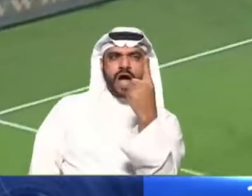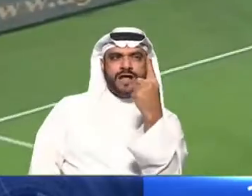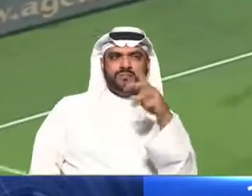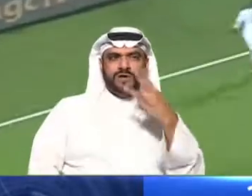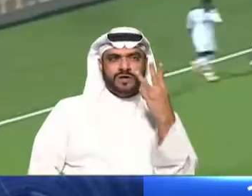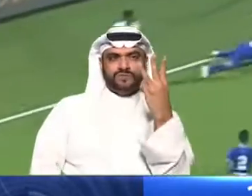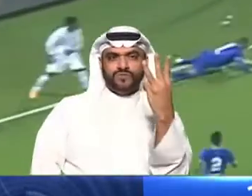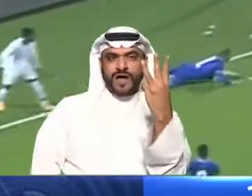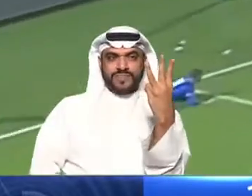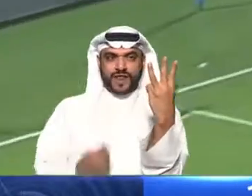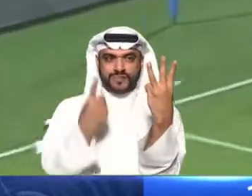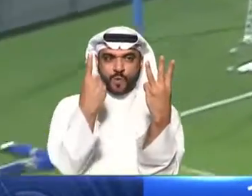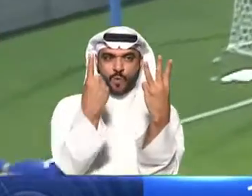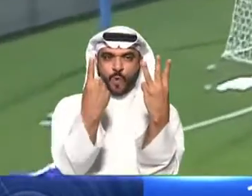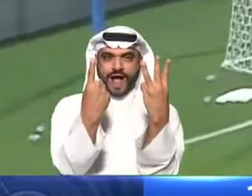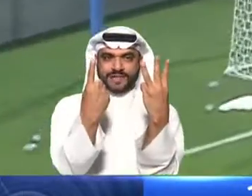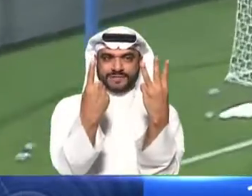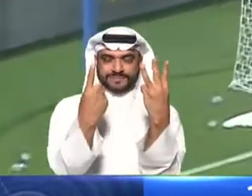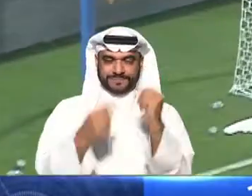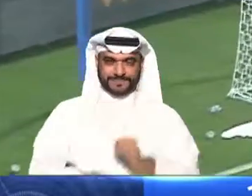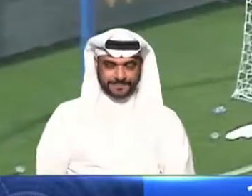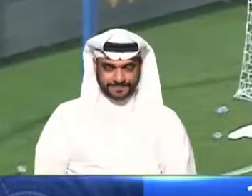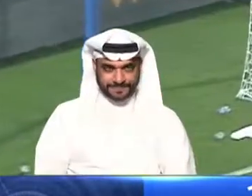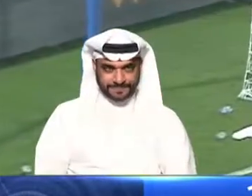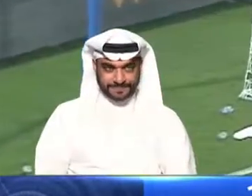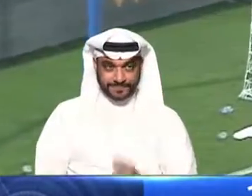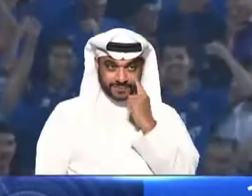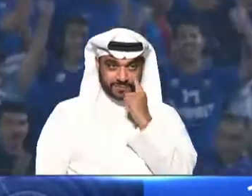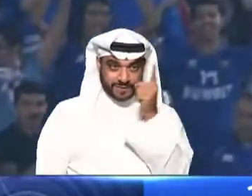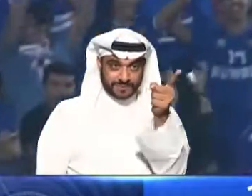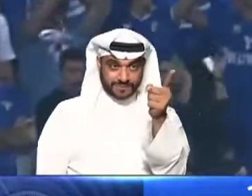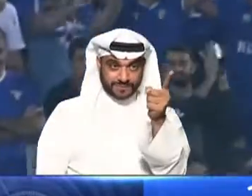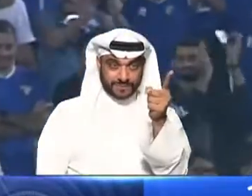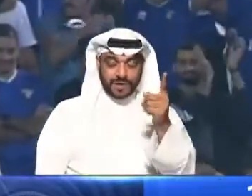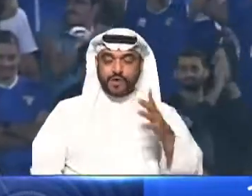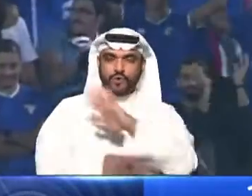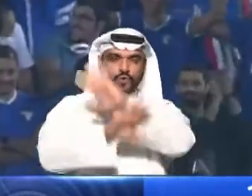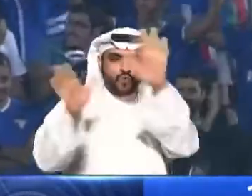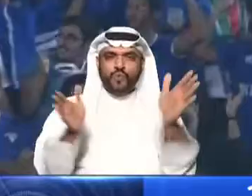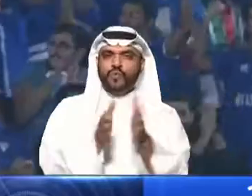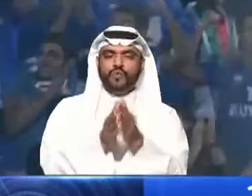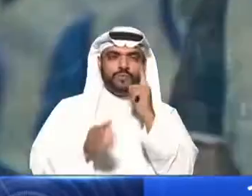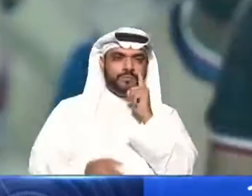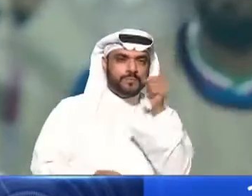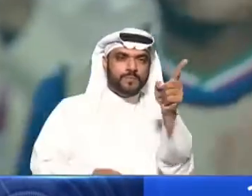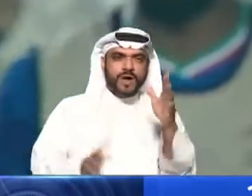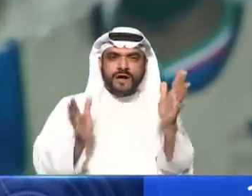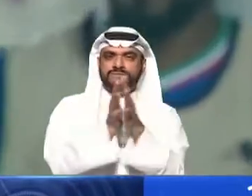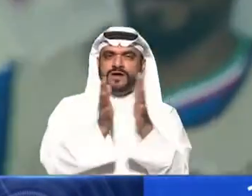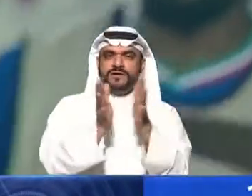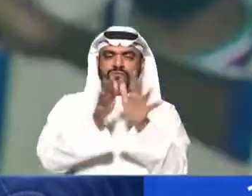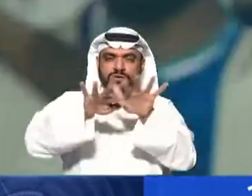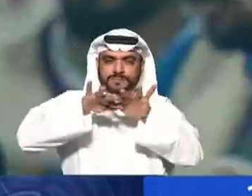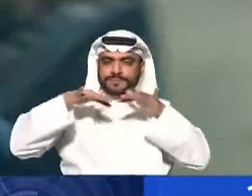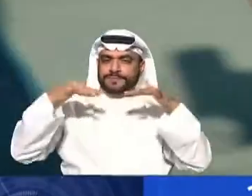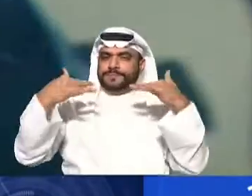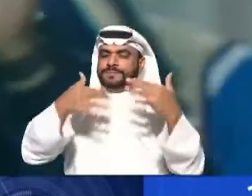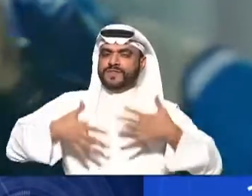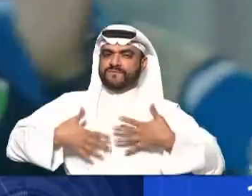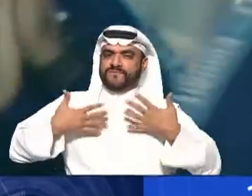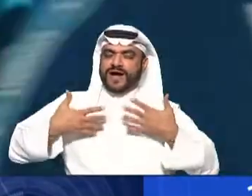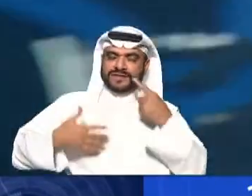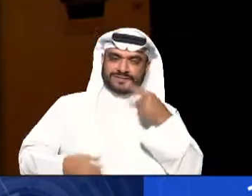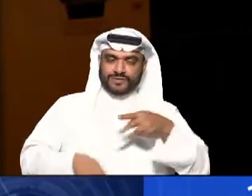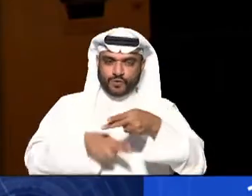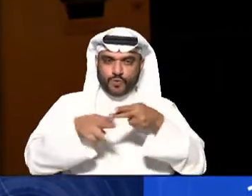البريكان في الدقائق الأخيرة من زمن الشوط الثاني. هذا وعبرت الجماهير الكويتية عن فرحتها بهذا الفوز